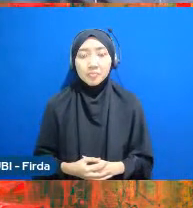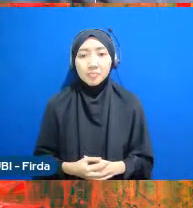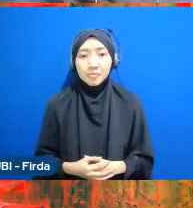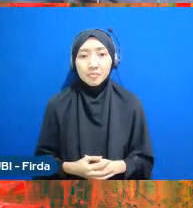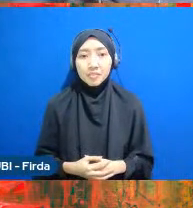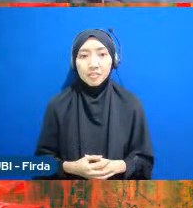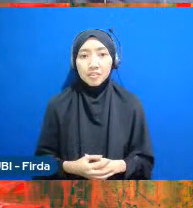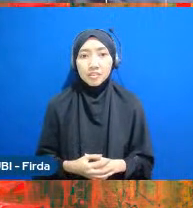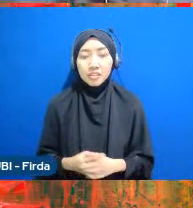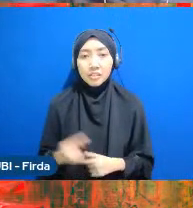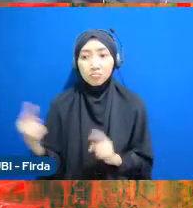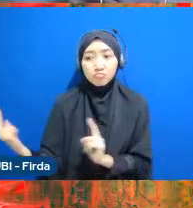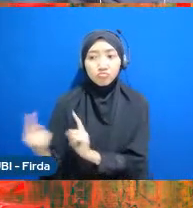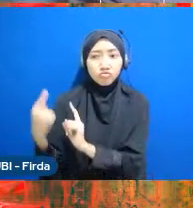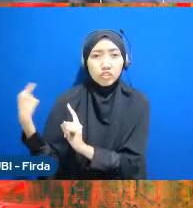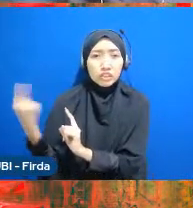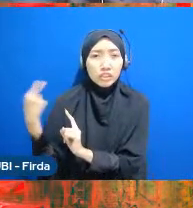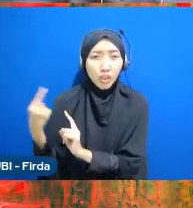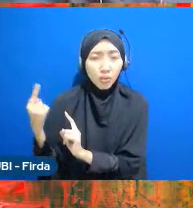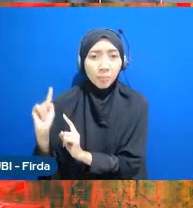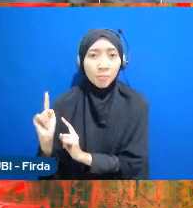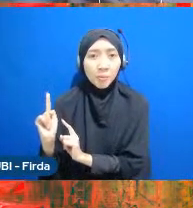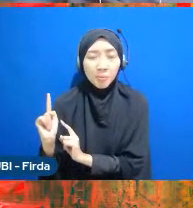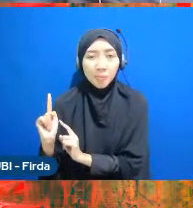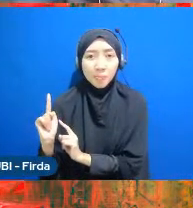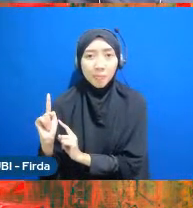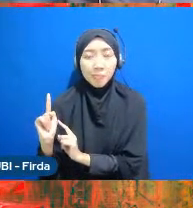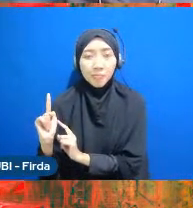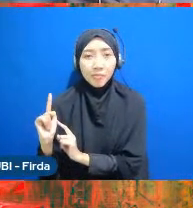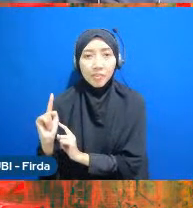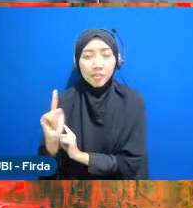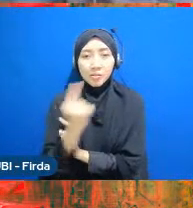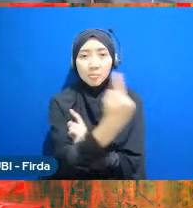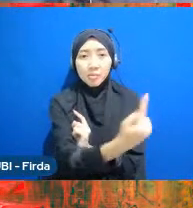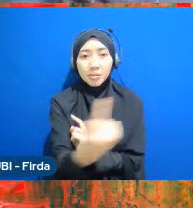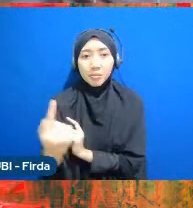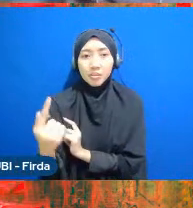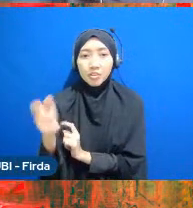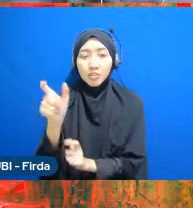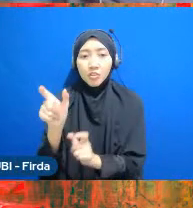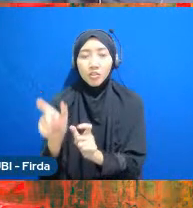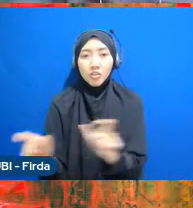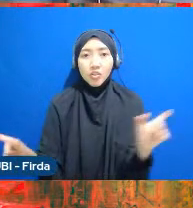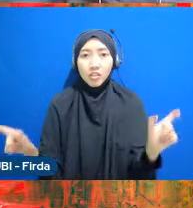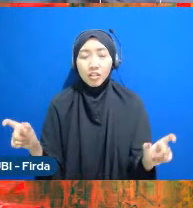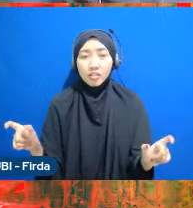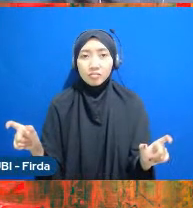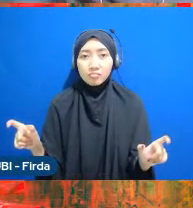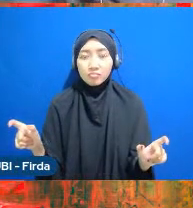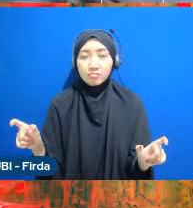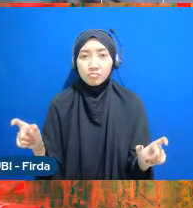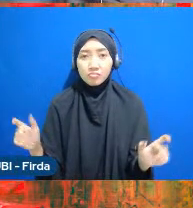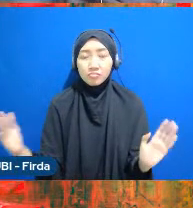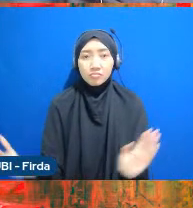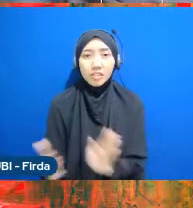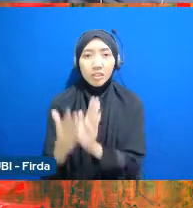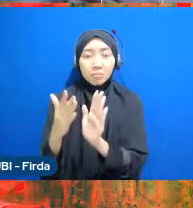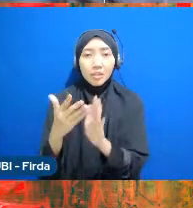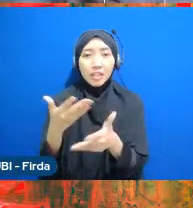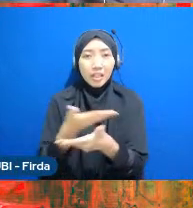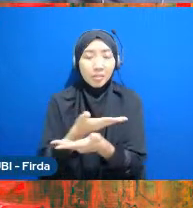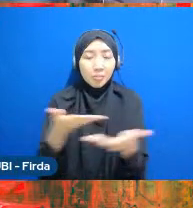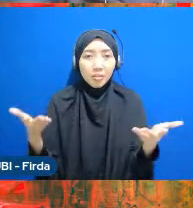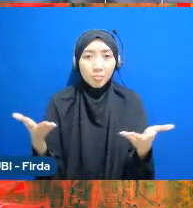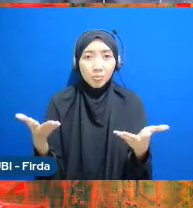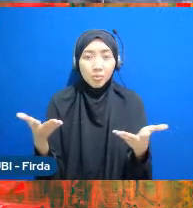kita sehari-hari ya, karena setiap saat itu, setiap orang itu akan menghadapi berbagai macam hal, baik yang